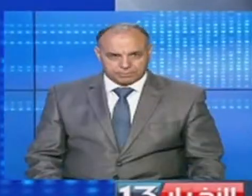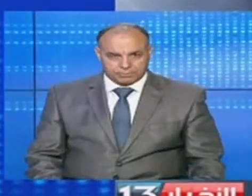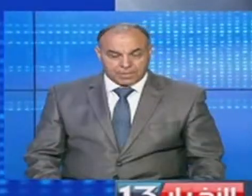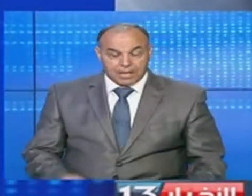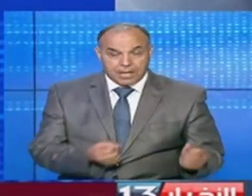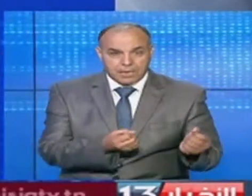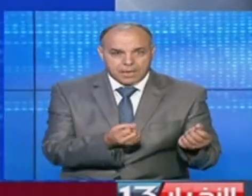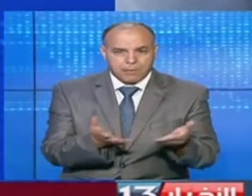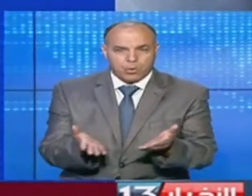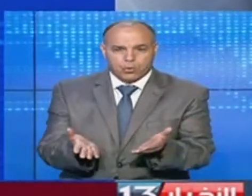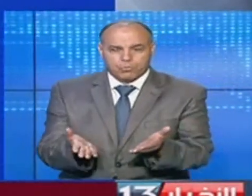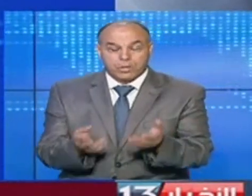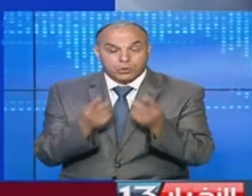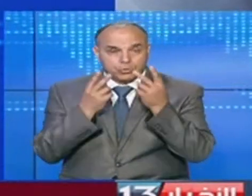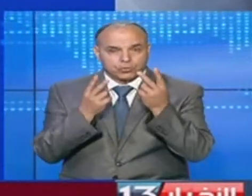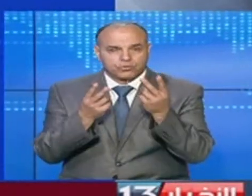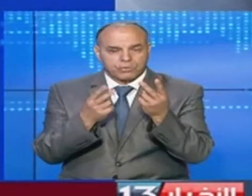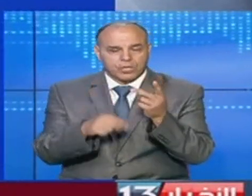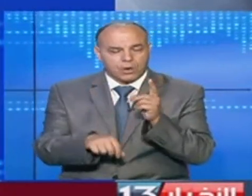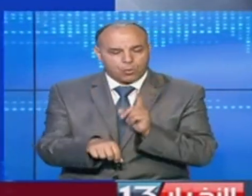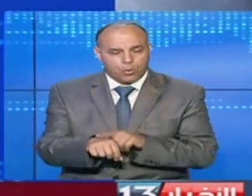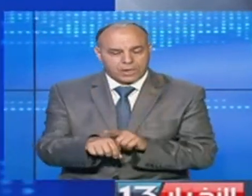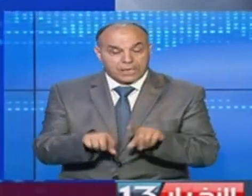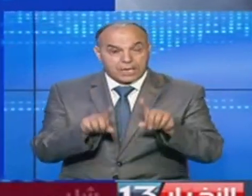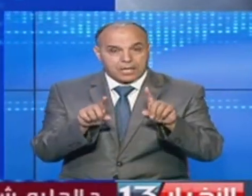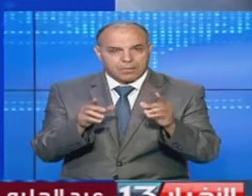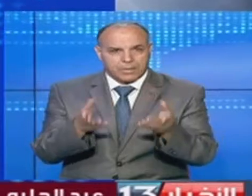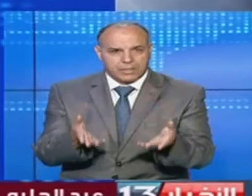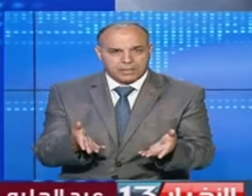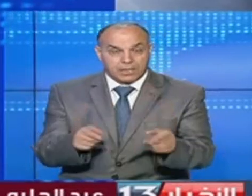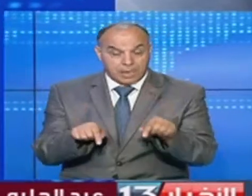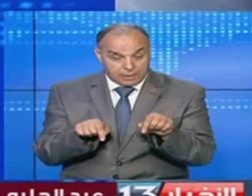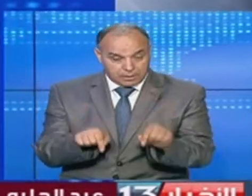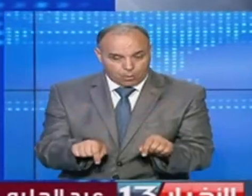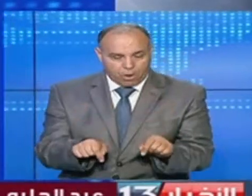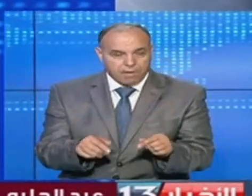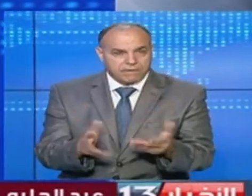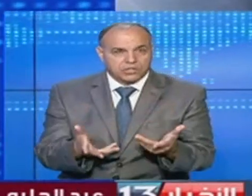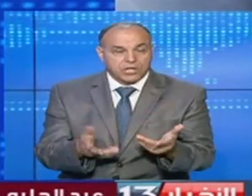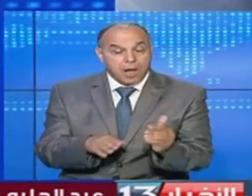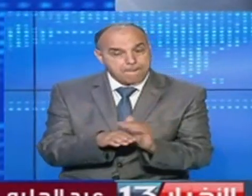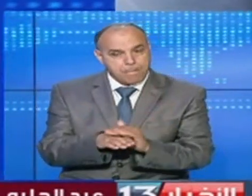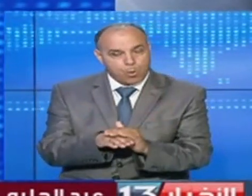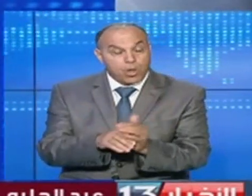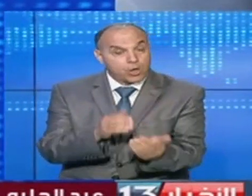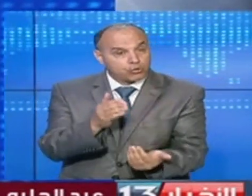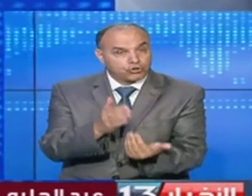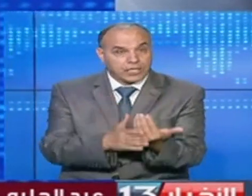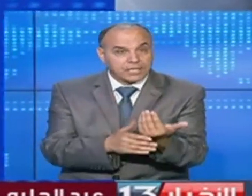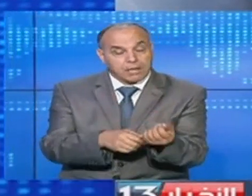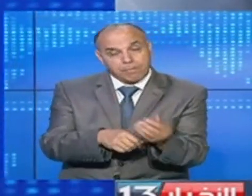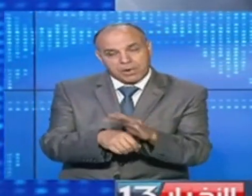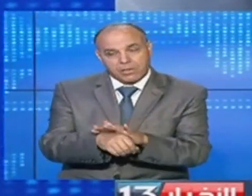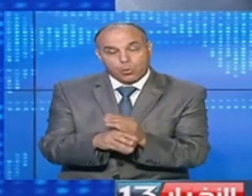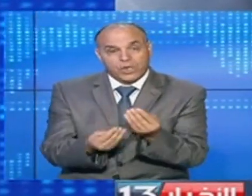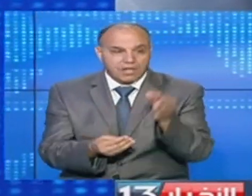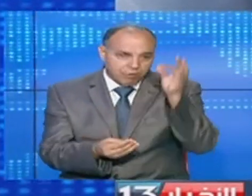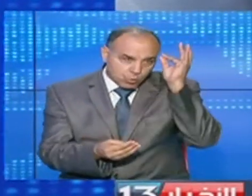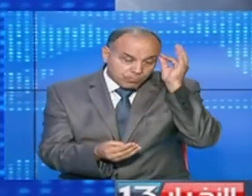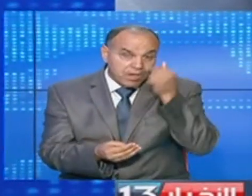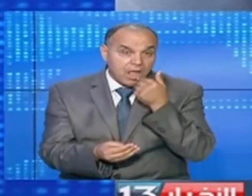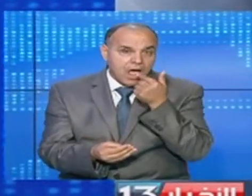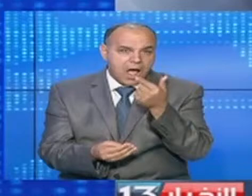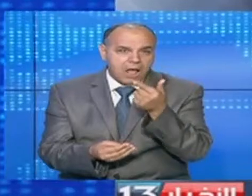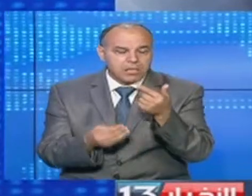اهلا بكم مشاهدينا الكرام في هذا الموعد الاخباريه ونستهلها بتطورات الوضع الوبائي في تونس